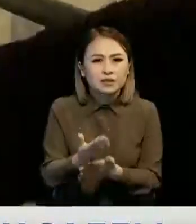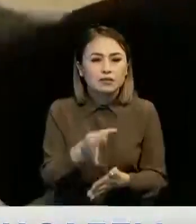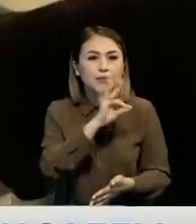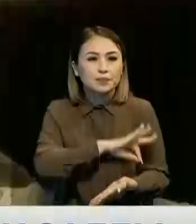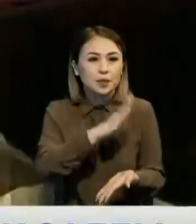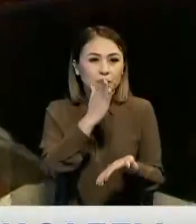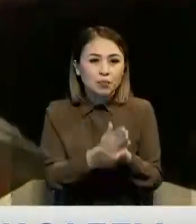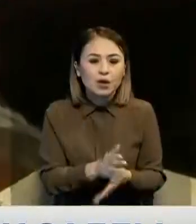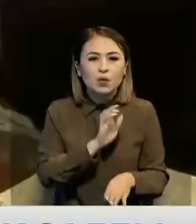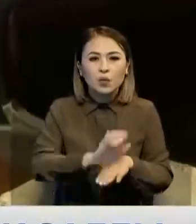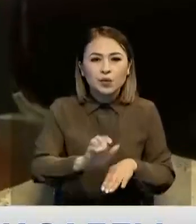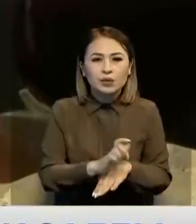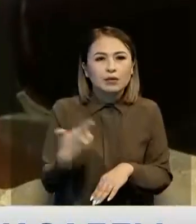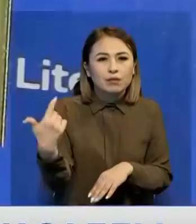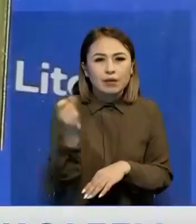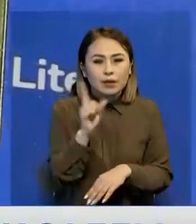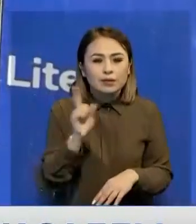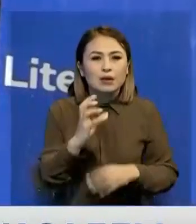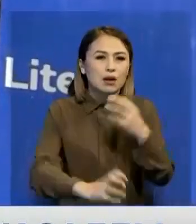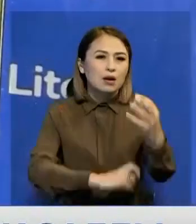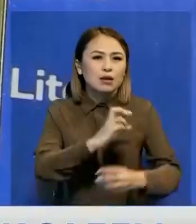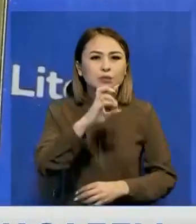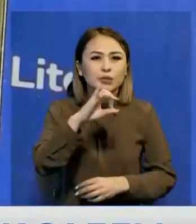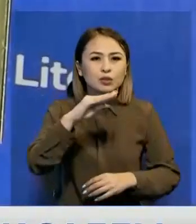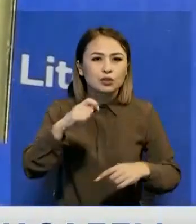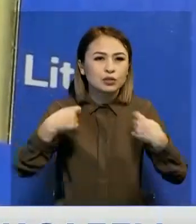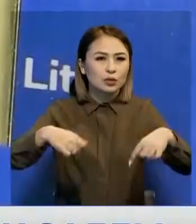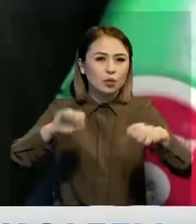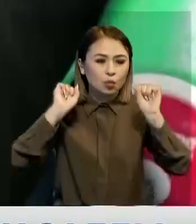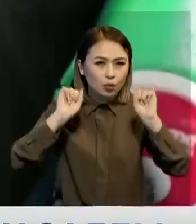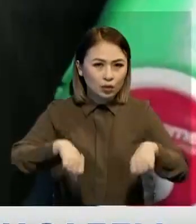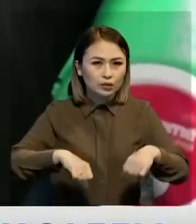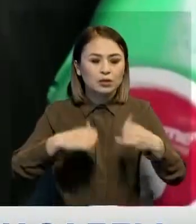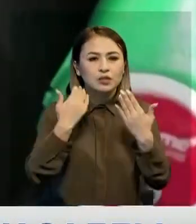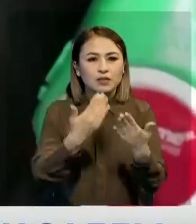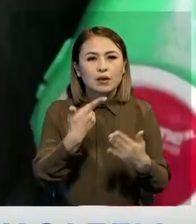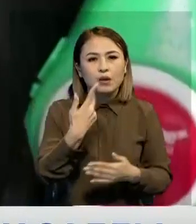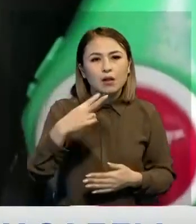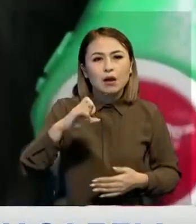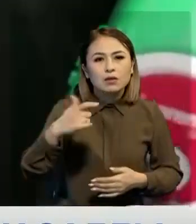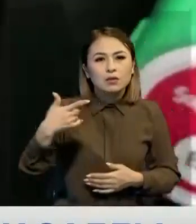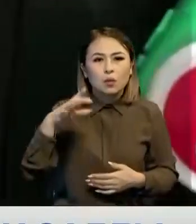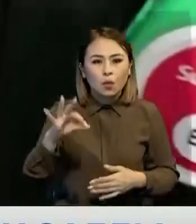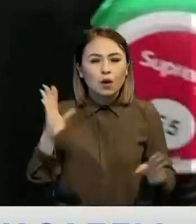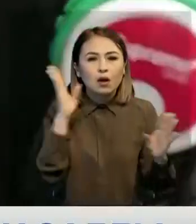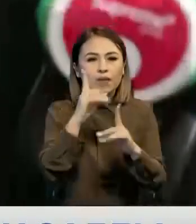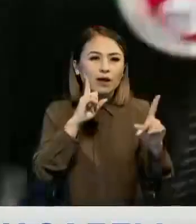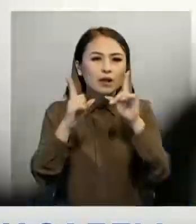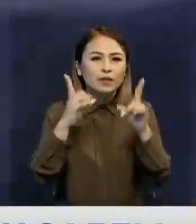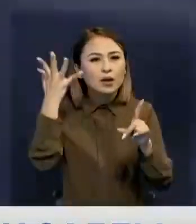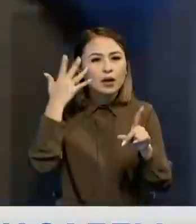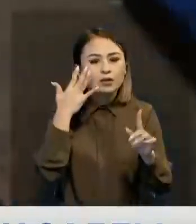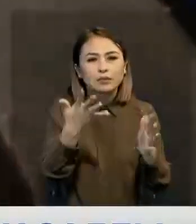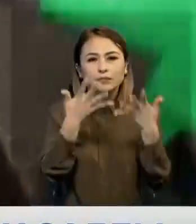ақтайды. Өндірілген газды әлем биржаларында сатуға болады. Еске сала кеткен жөн, Глазгодағы климат конференциясында ауаға шығатын